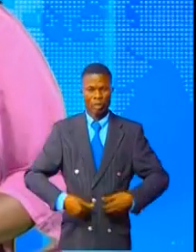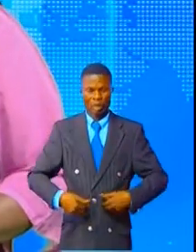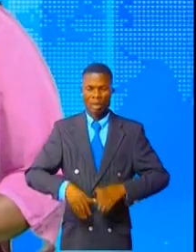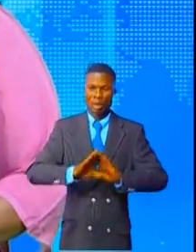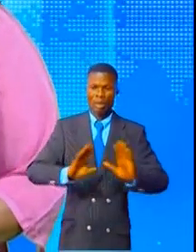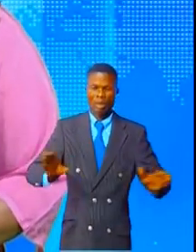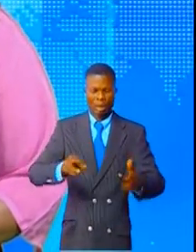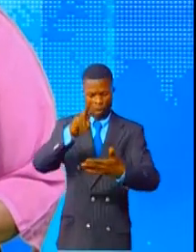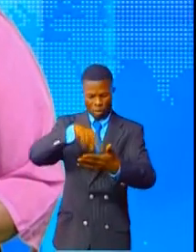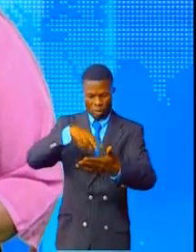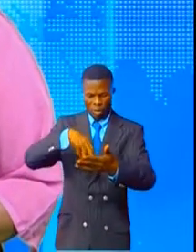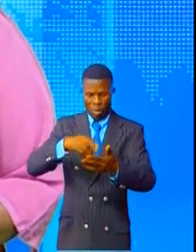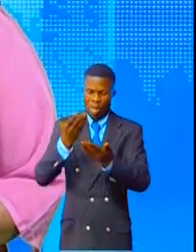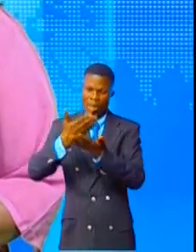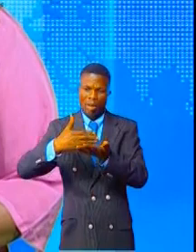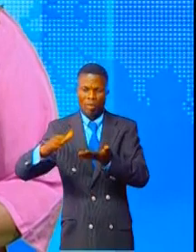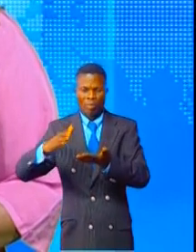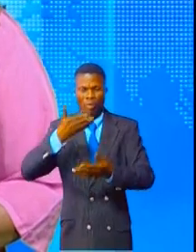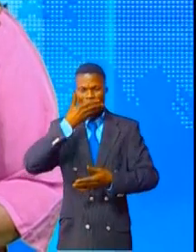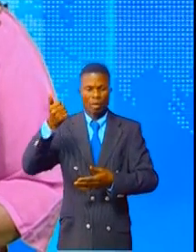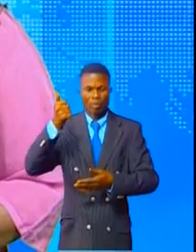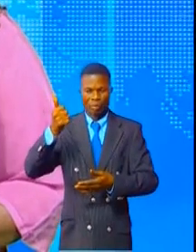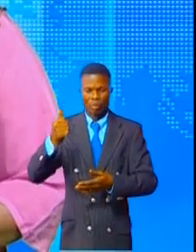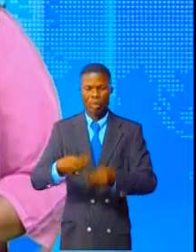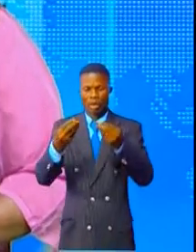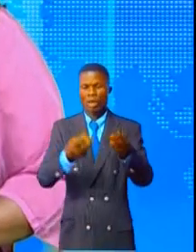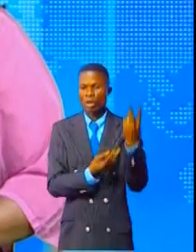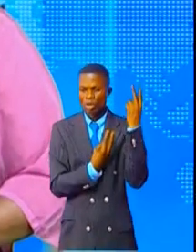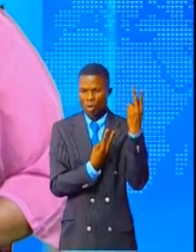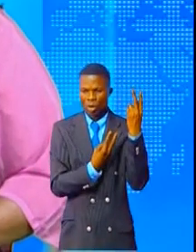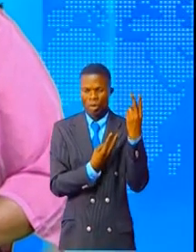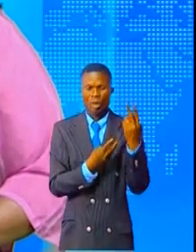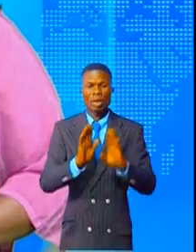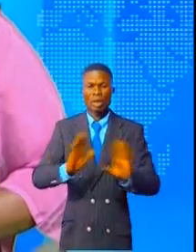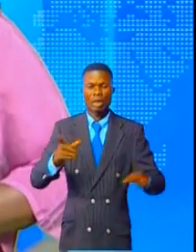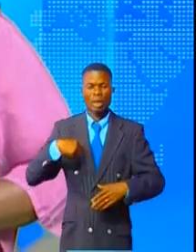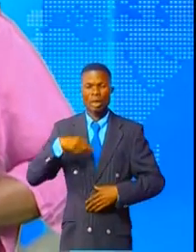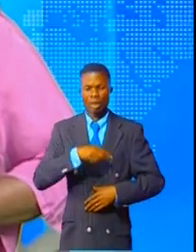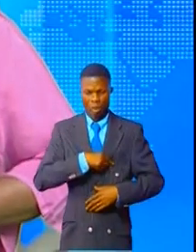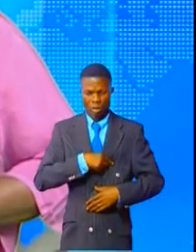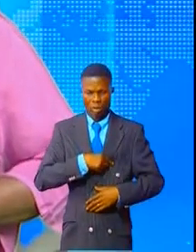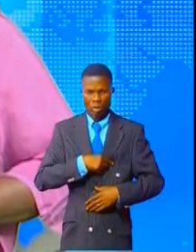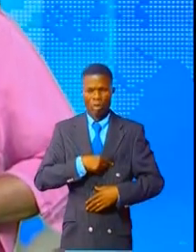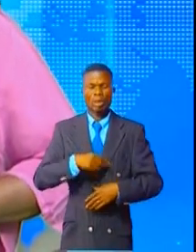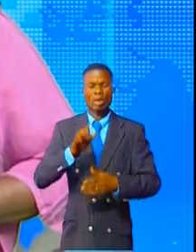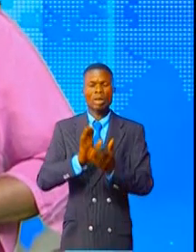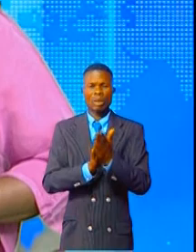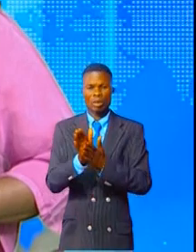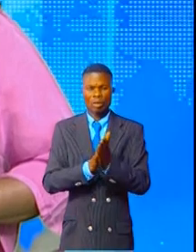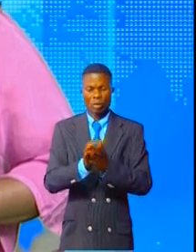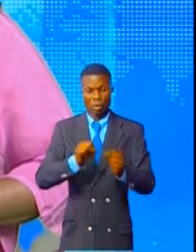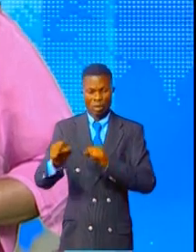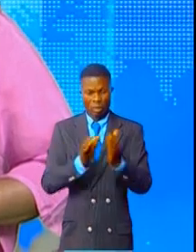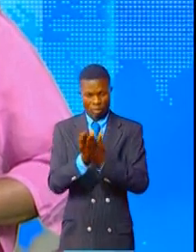littérature il branchaud d'excellence hier qui met en valeur un au talent passionné par la plume ces concours